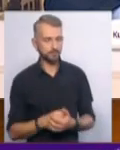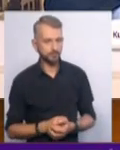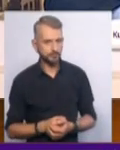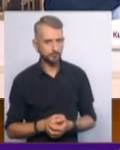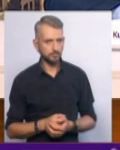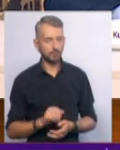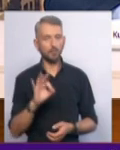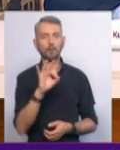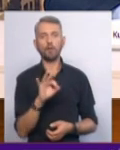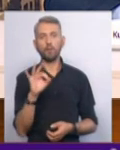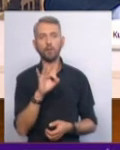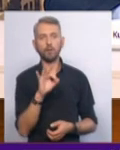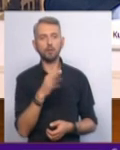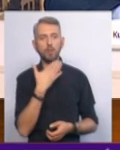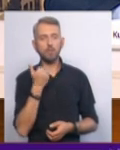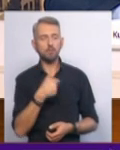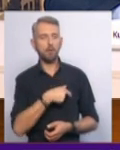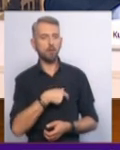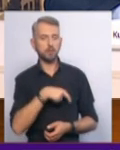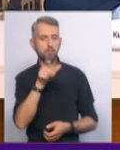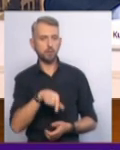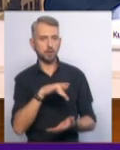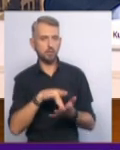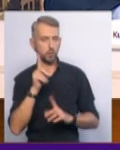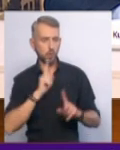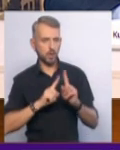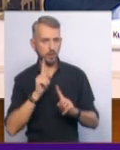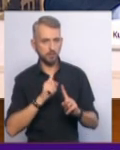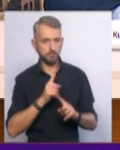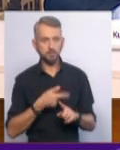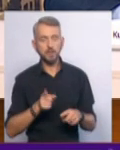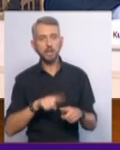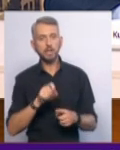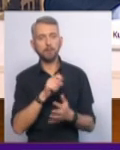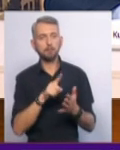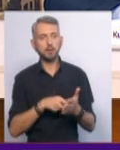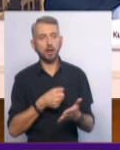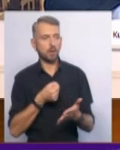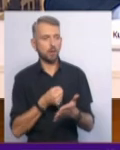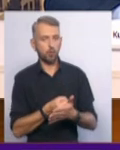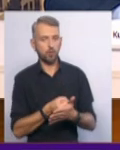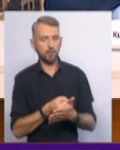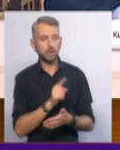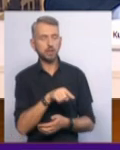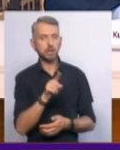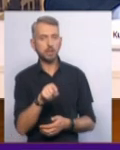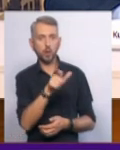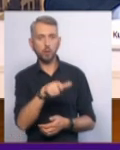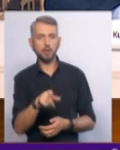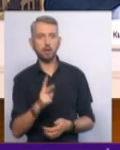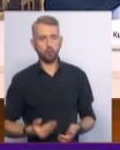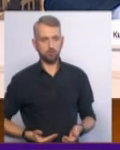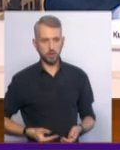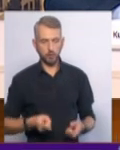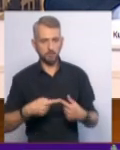з приводу немає депутата міської ради, то це питання до тих людей, які мешкають в